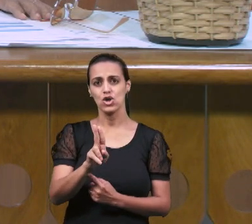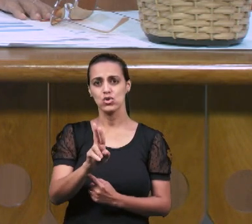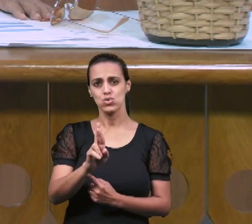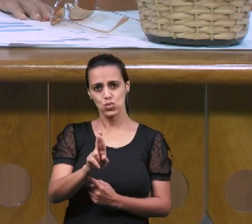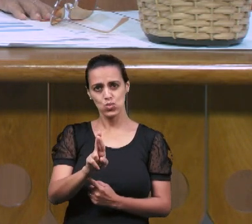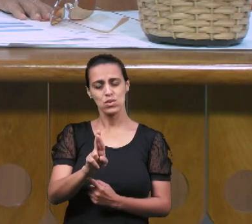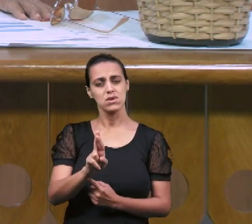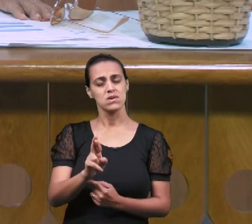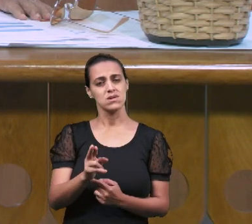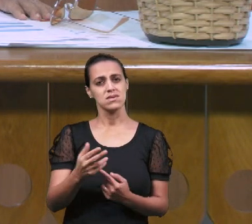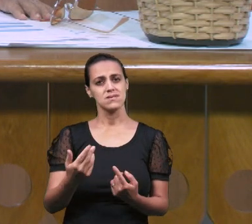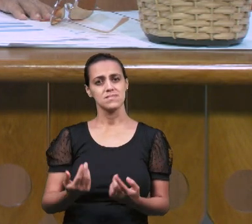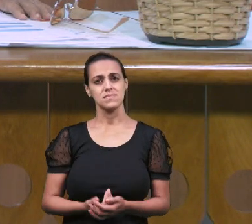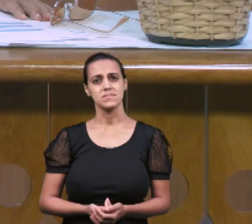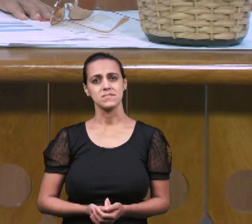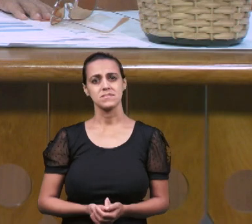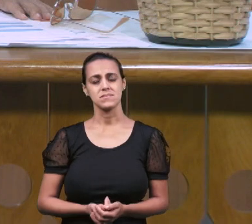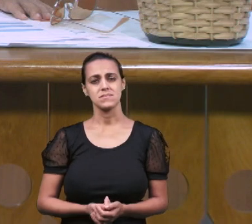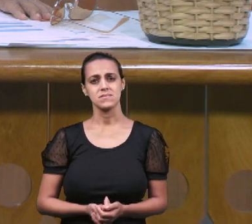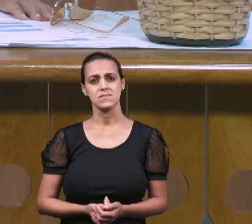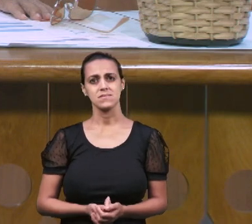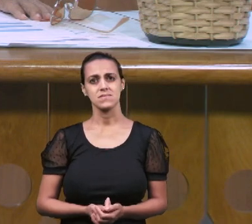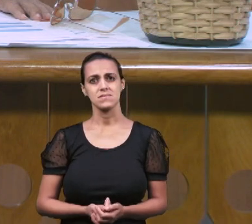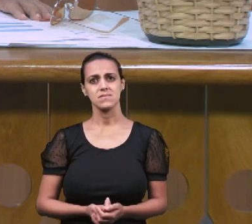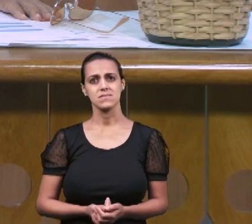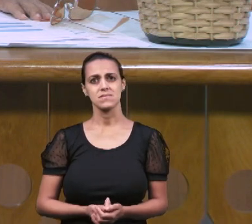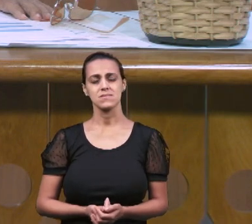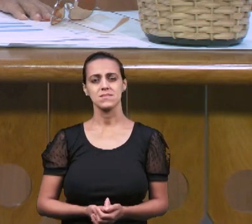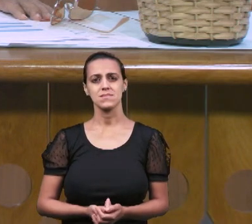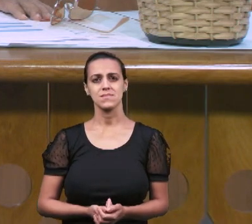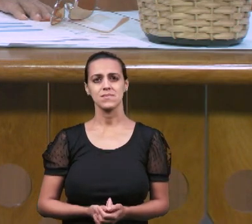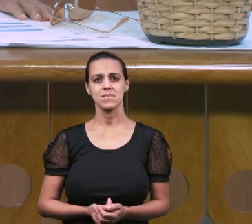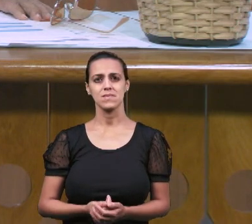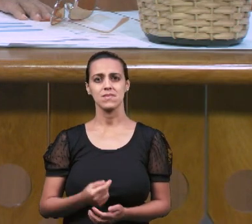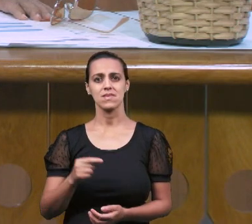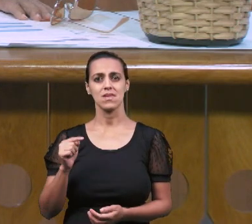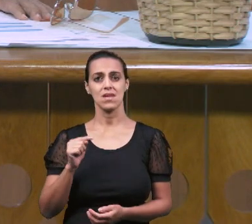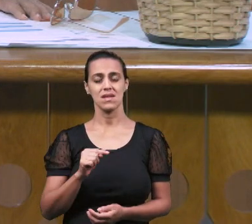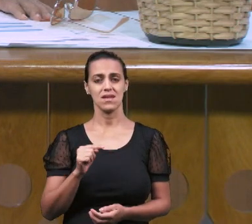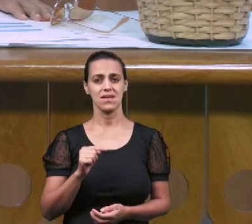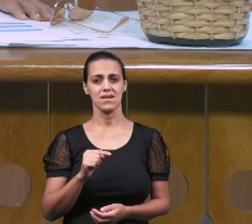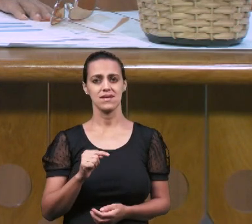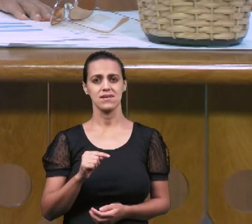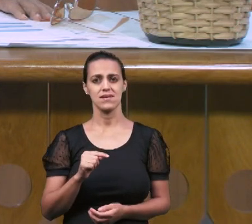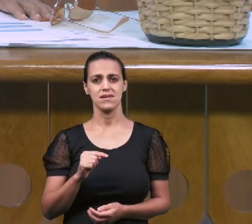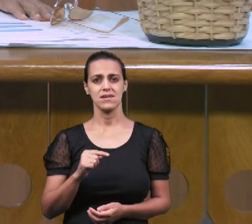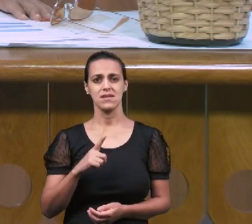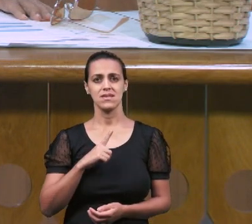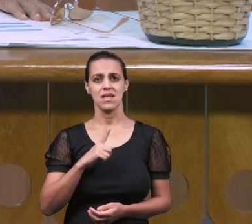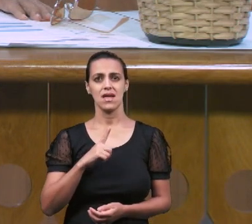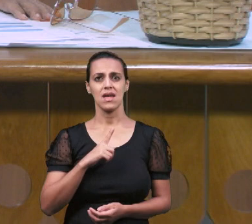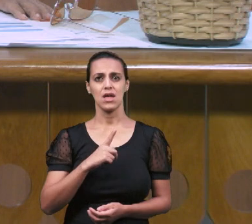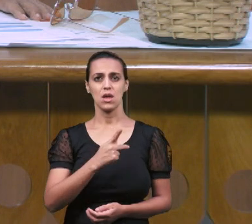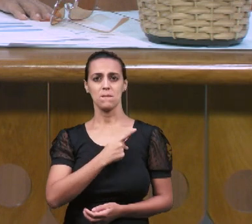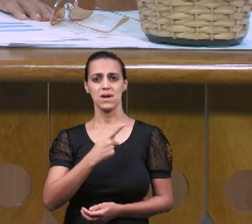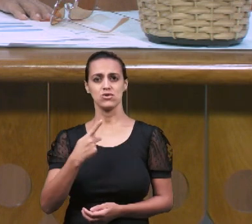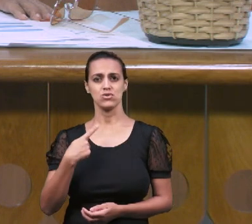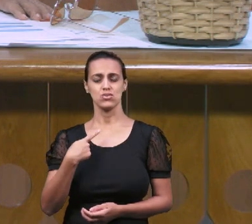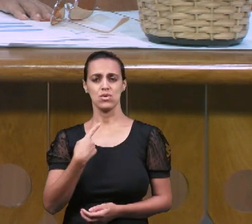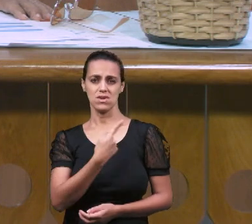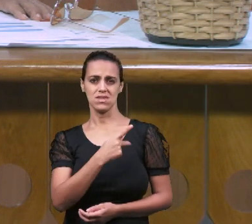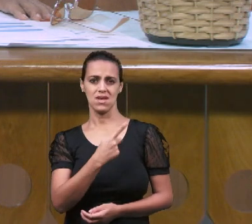Son nom, ici, de notre frère, c'est Weverton. Le pasteur, c'est le pasteur Ederson de Santos